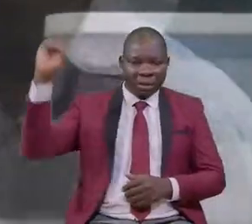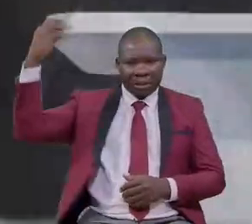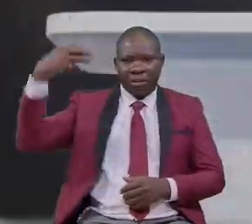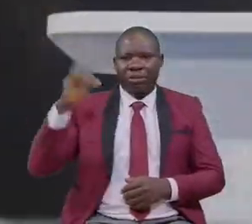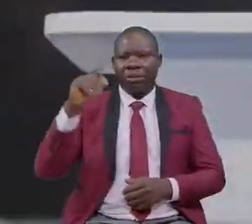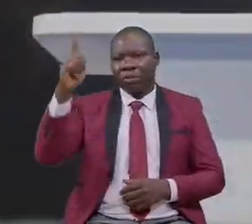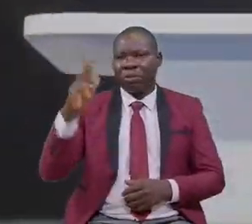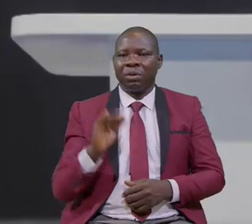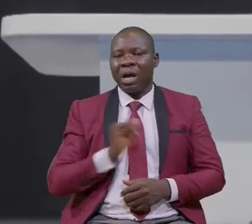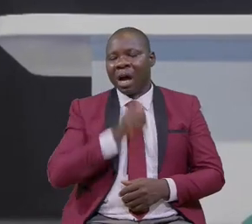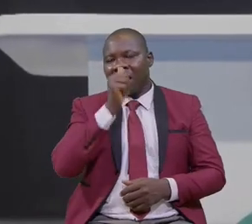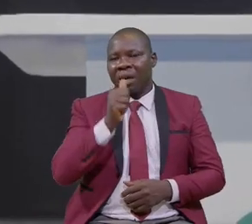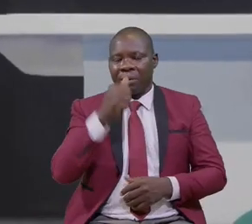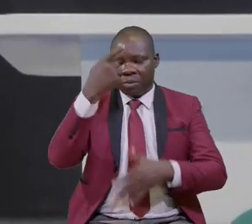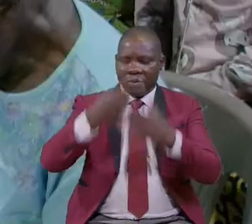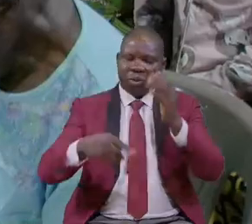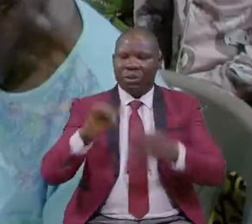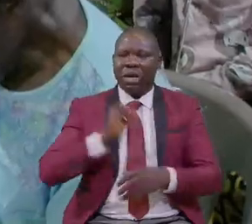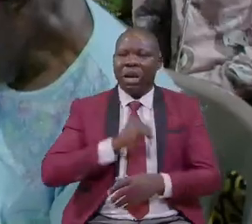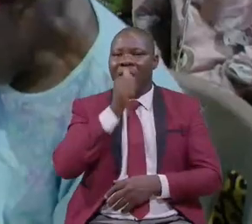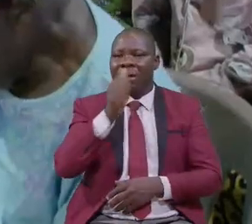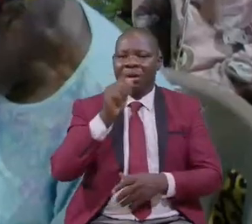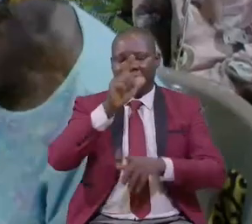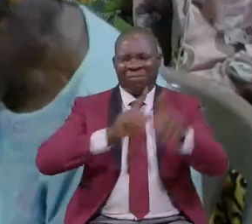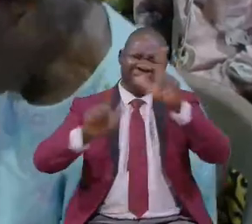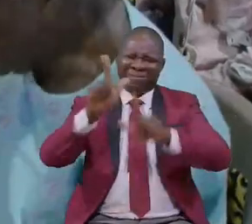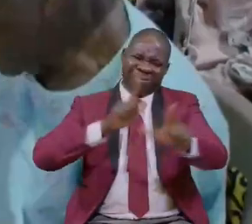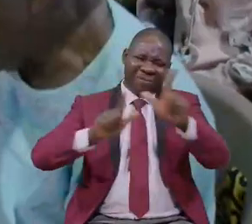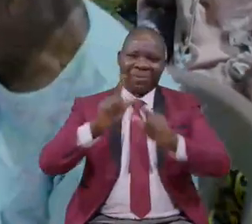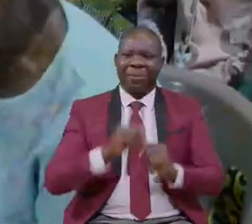Pour la grâce de Dieu, je suis ce que je suis.